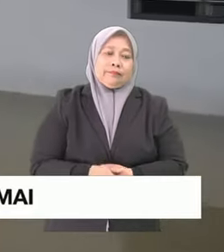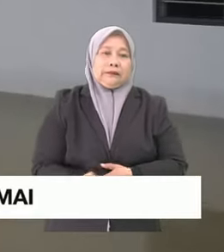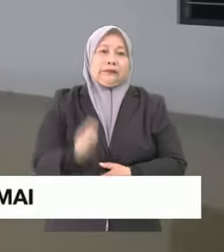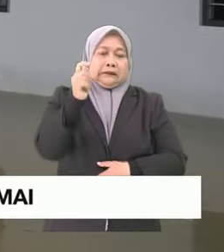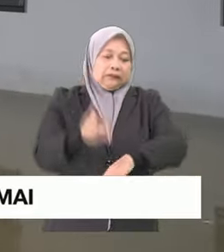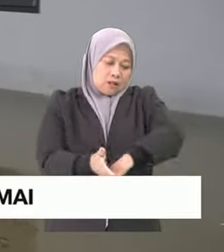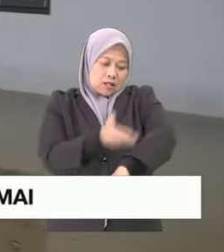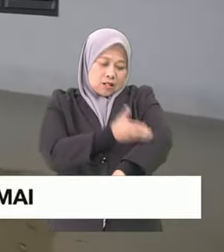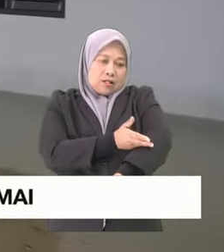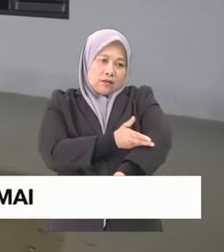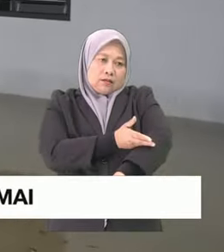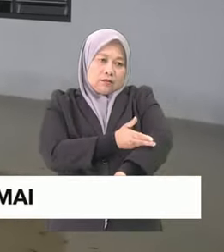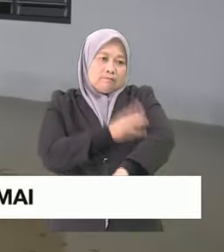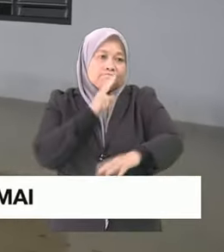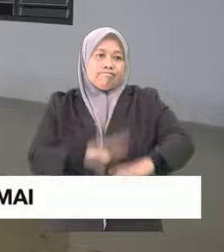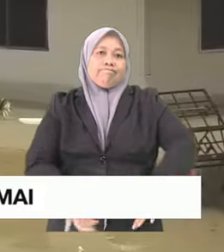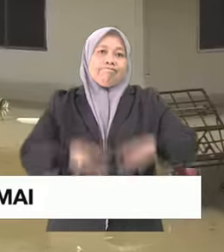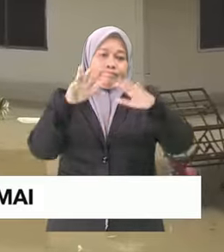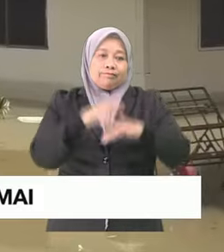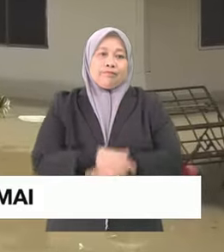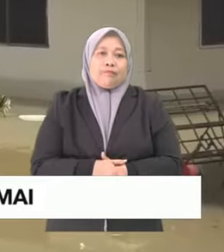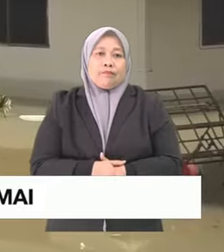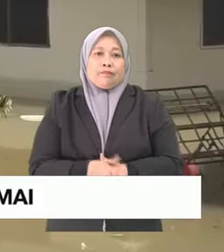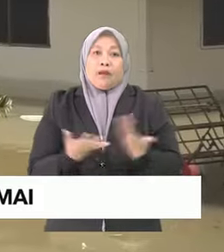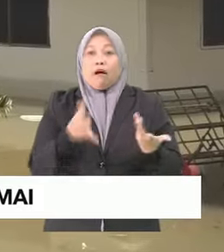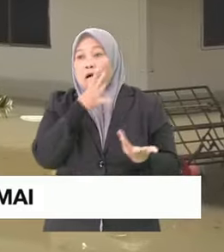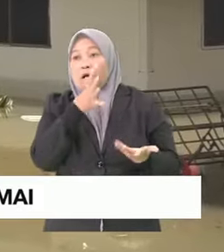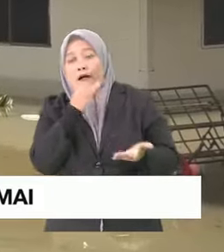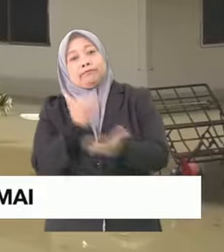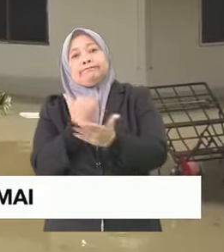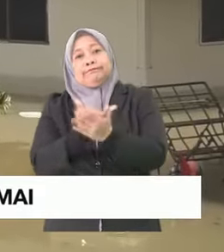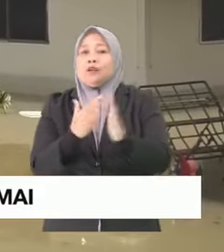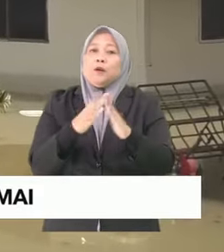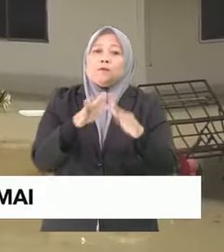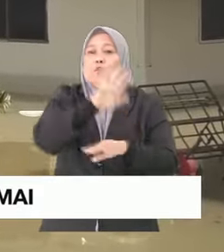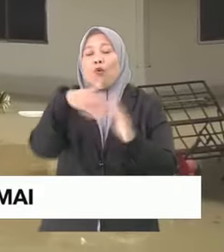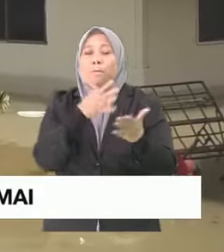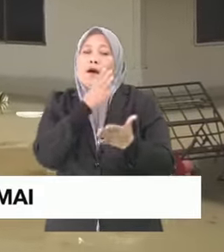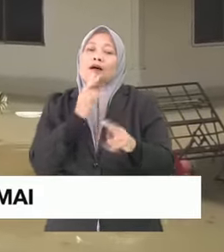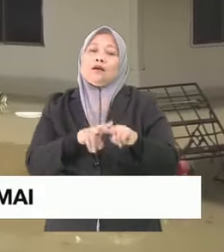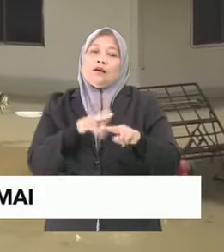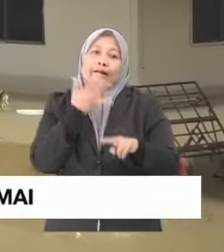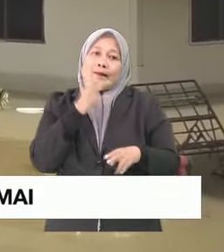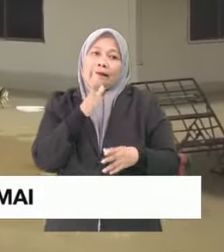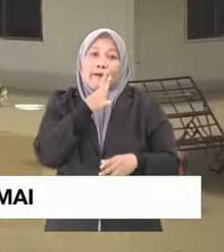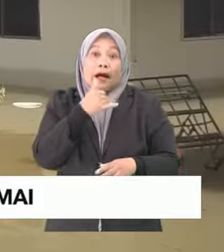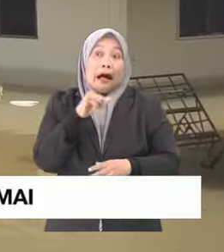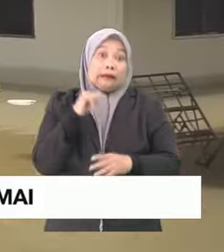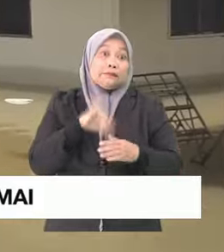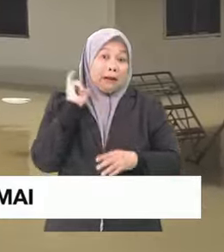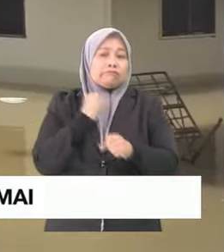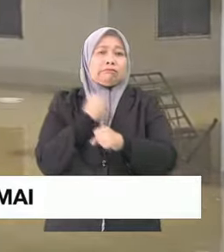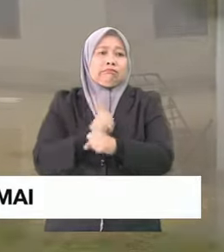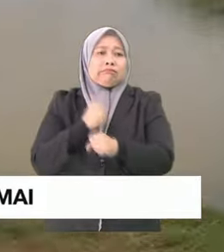Tinggi jugalah. Banjir tu. Masa tu kau ibu ni duduk di rumah lah kan? Kau ibu duduk di rumah. Ada yang kemarin ada yang